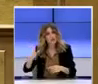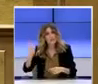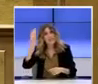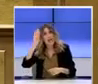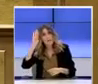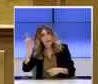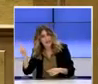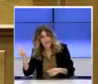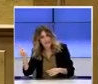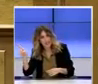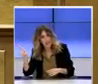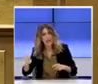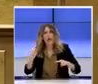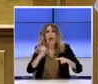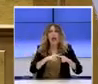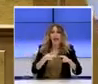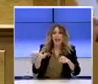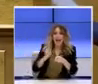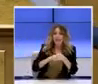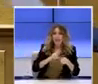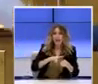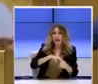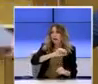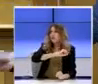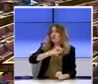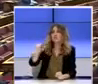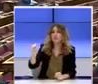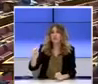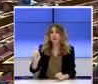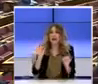σε θανάτους ανά 100.000 πληθυσμού